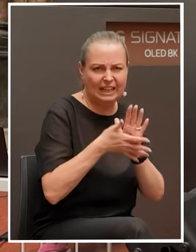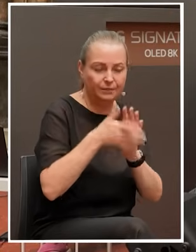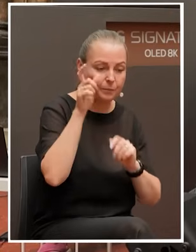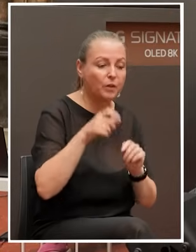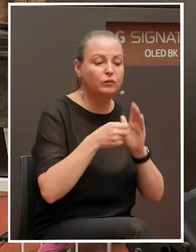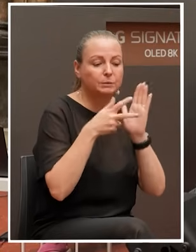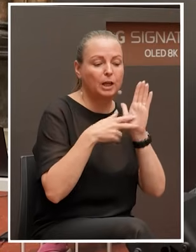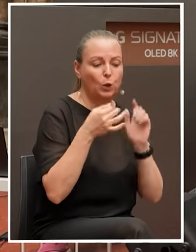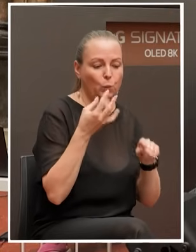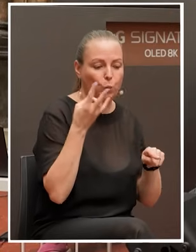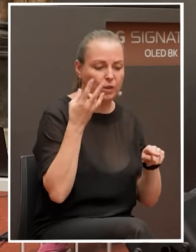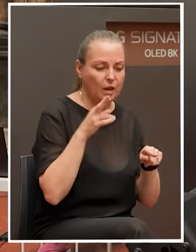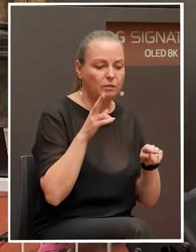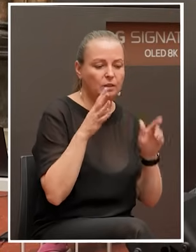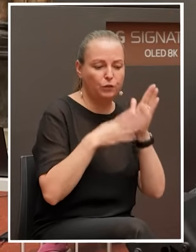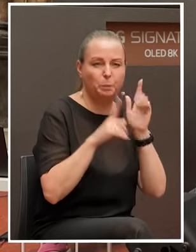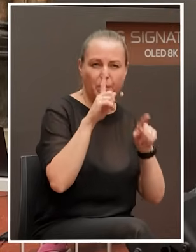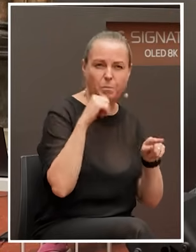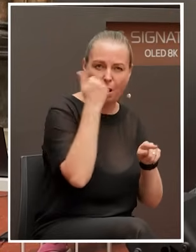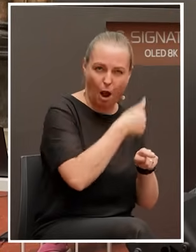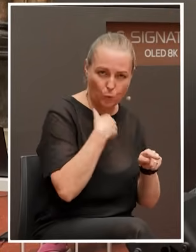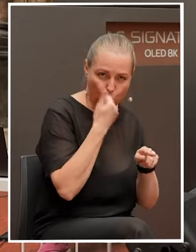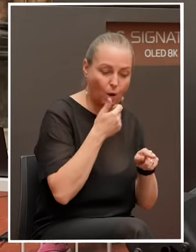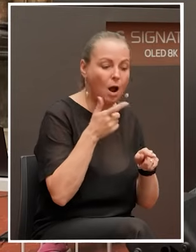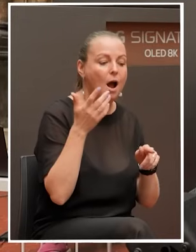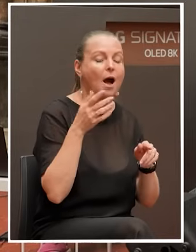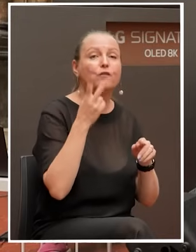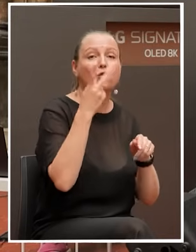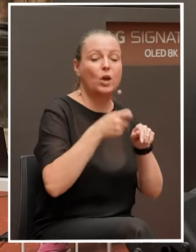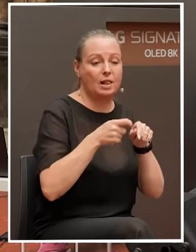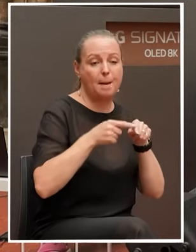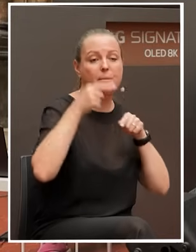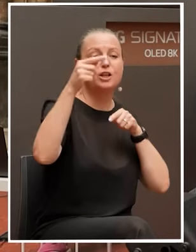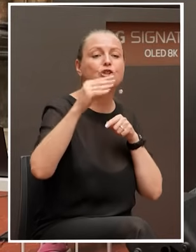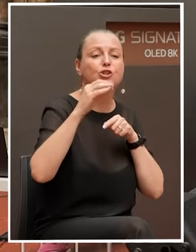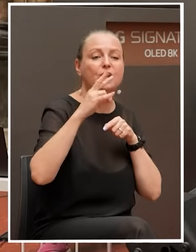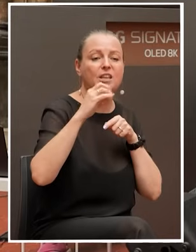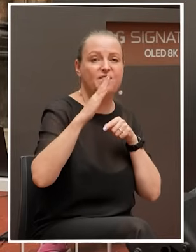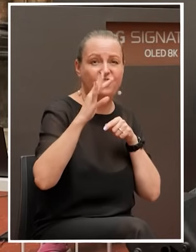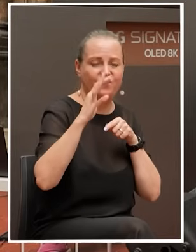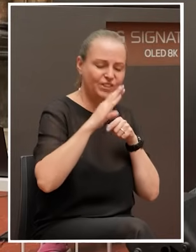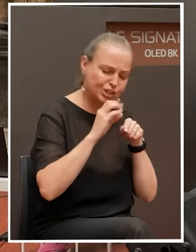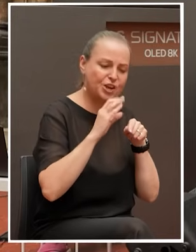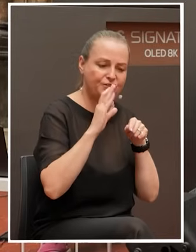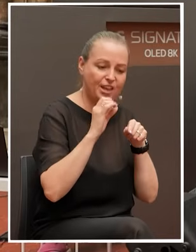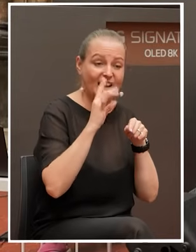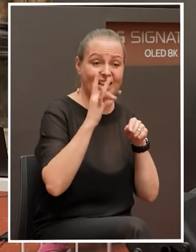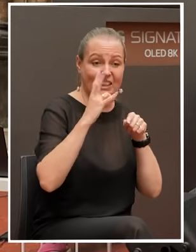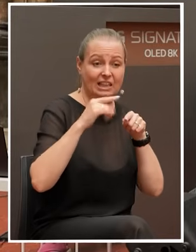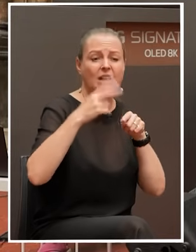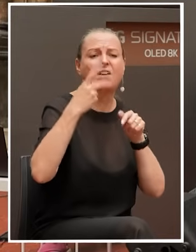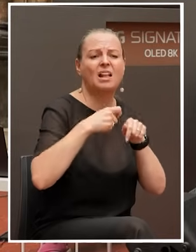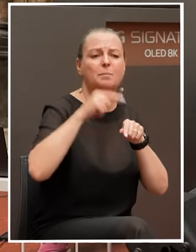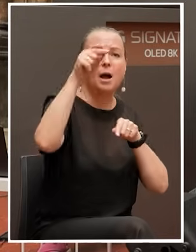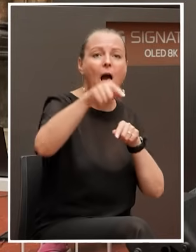18 июня 1891 года, находящаяся в 2 километрах от Жаверни деревня Лемец, решила